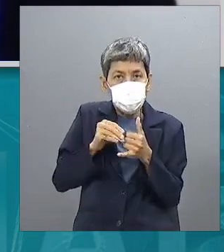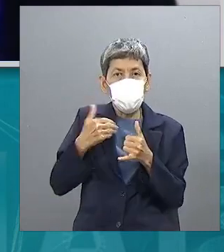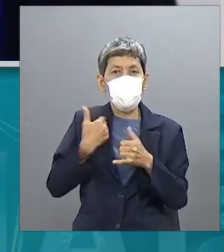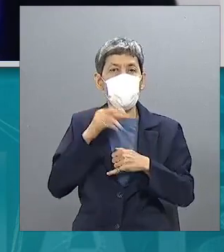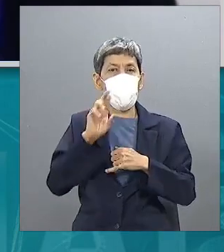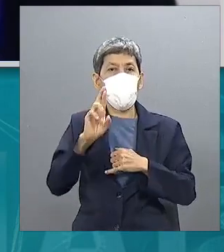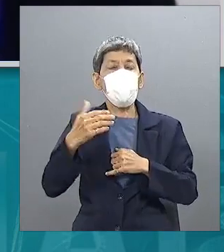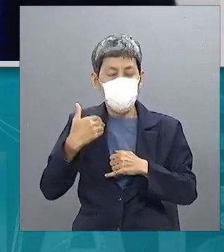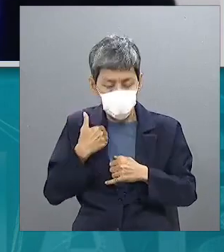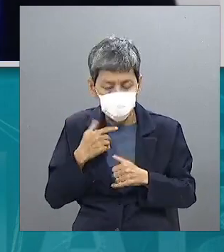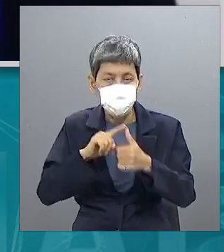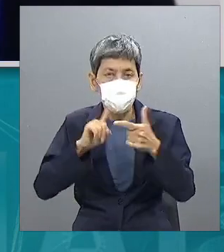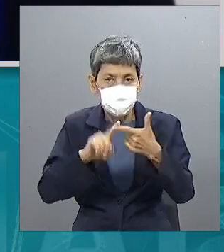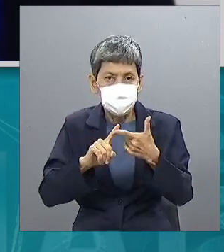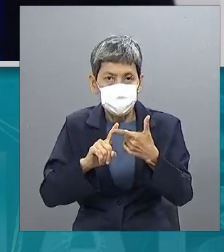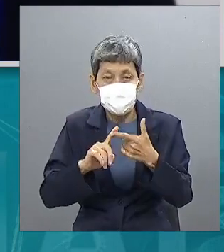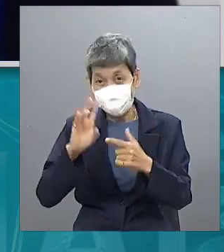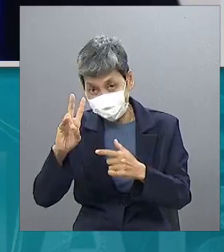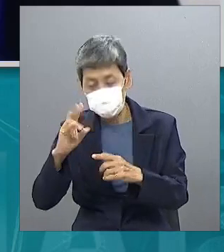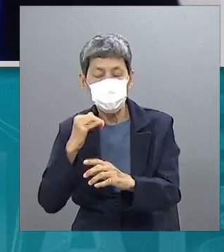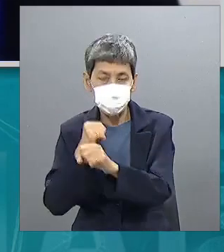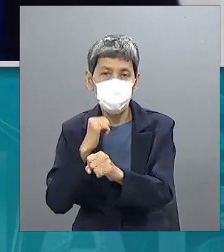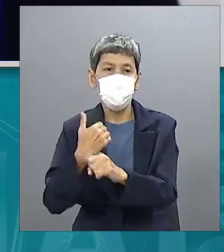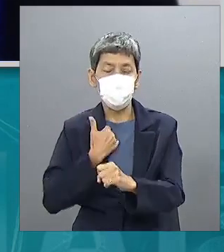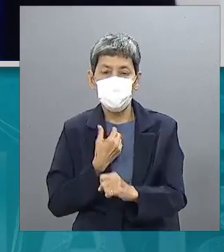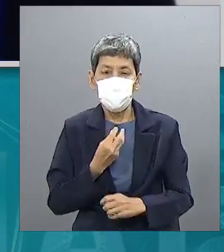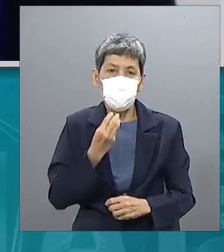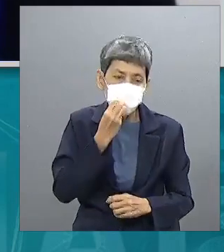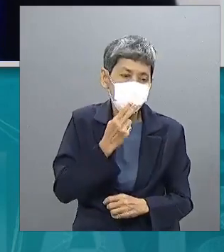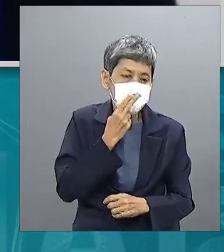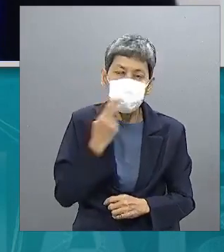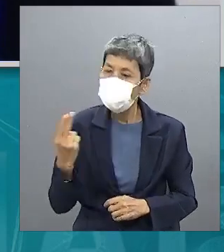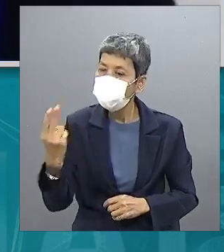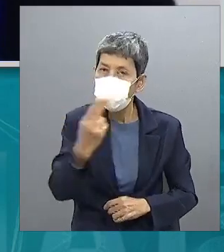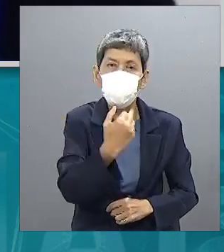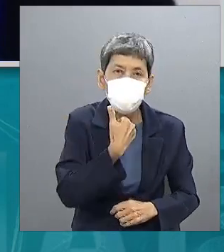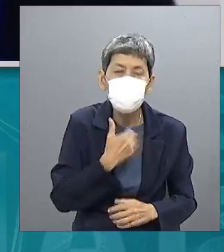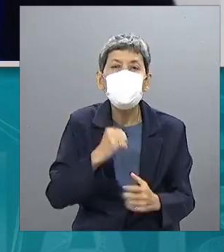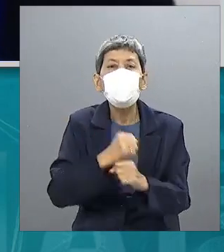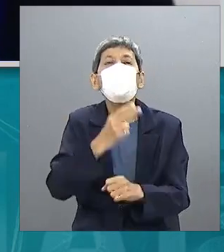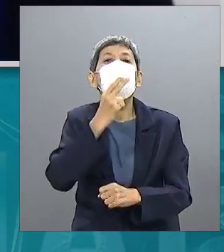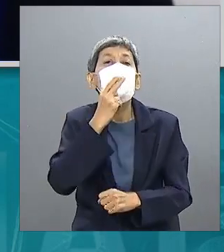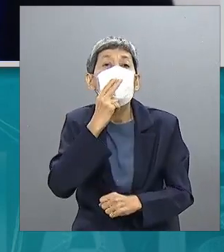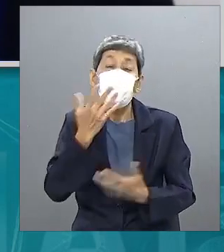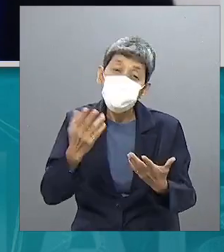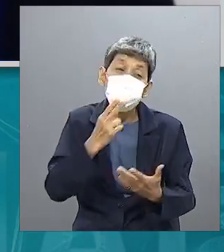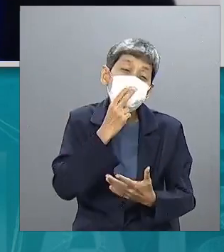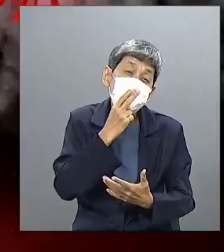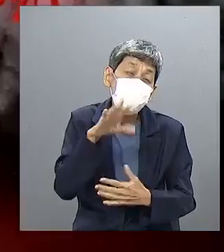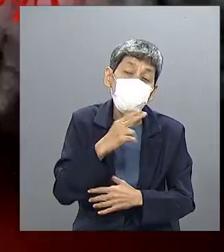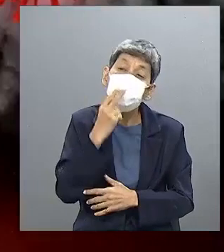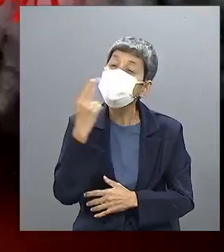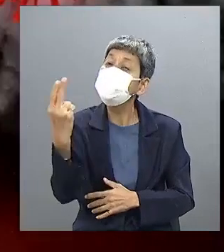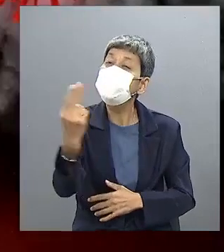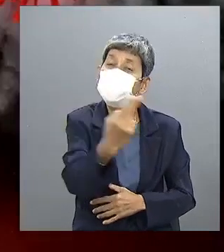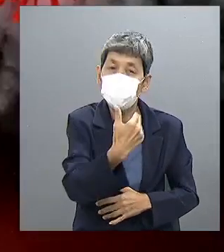ของเจ็บเท่านะครับจะมีการใช้ร่วมกันนะครับซึ่งเรื่องของพฤติกรรมการสูดนะครับไม่ว่าจะเป็นบุหรี่ธรรมดาลุยฟ้าจะมี